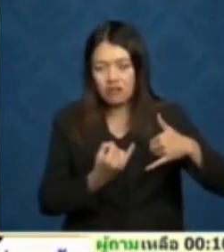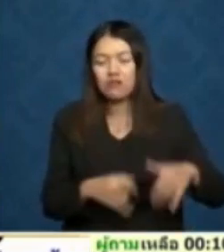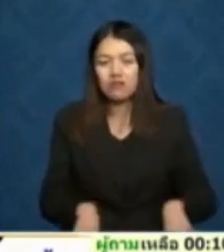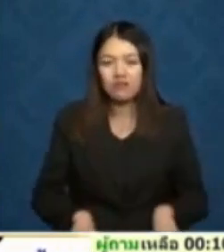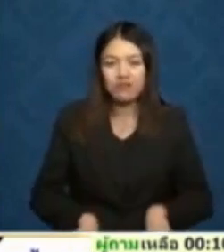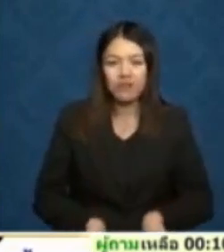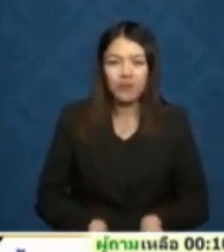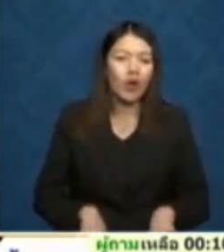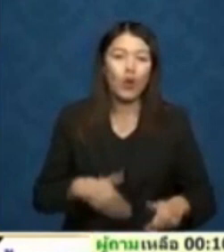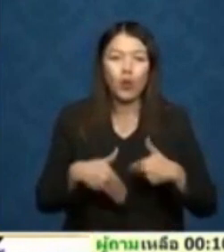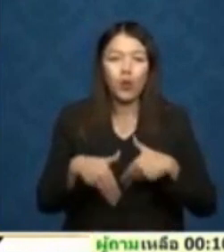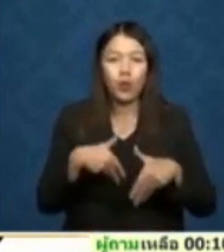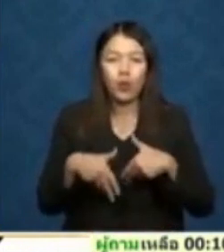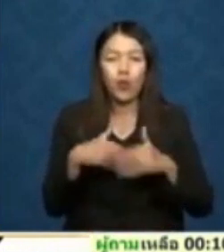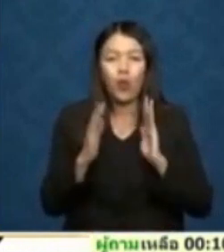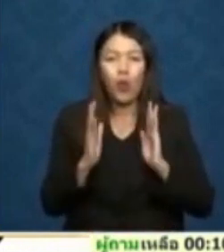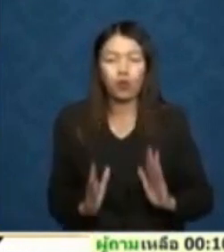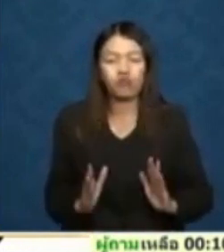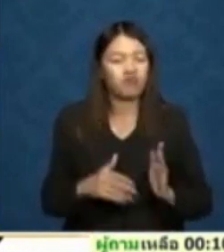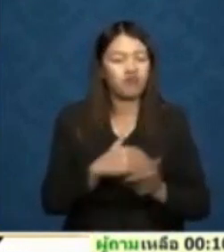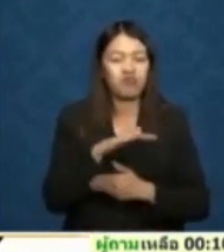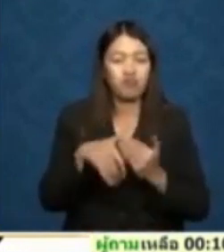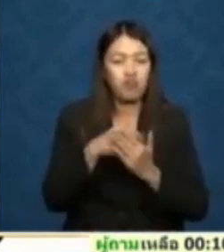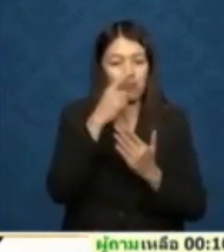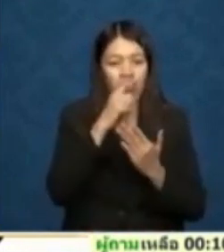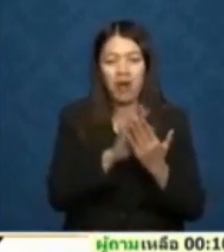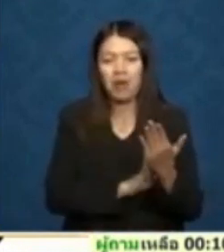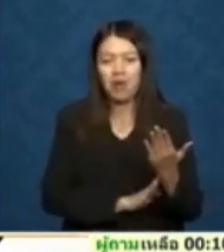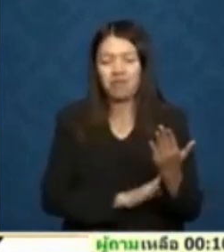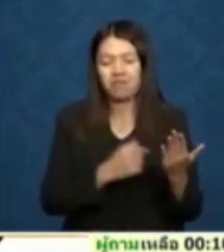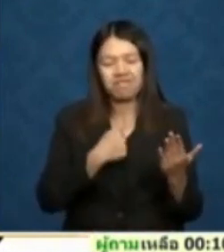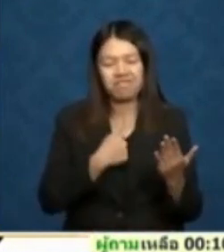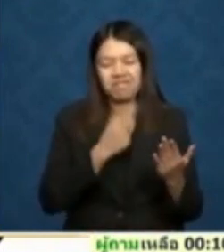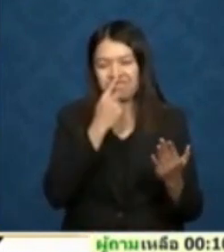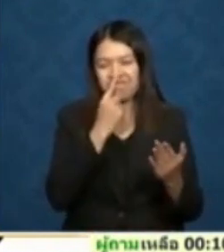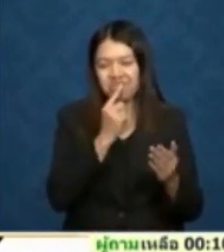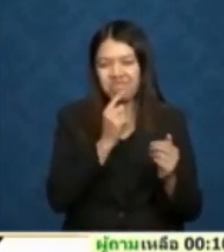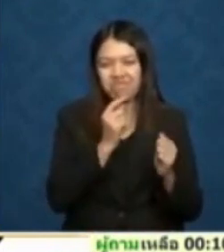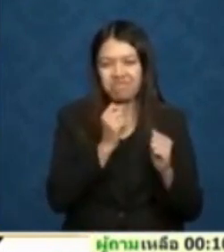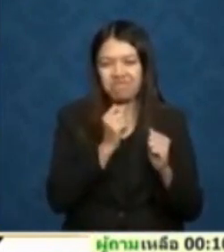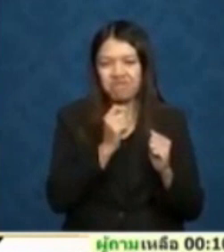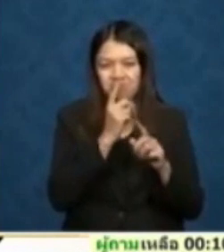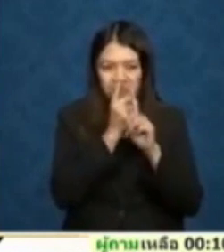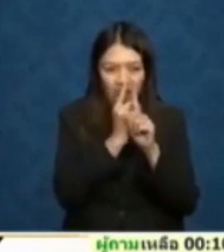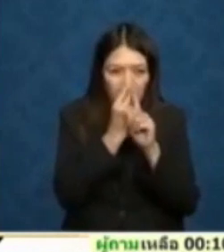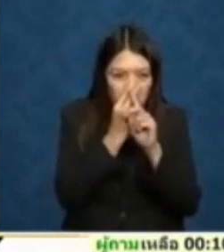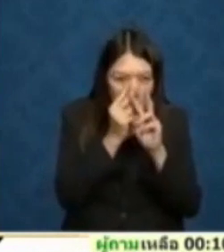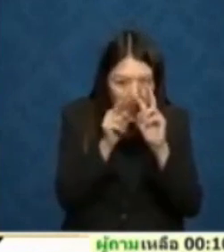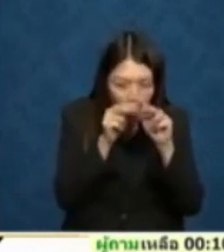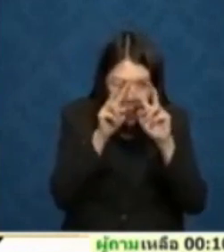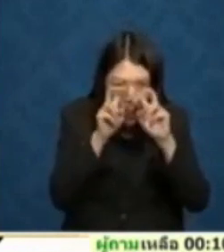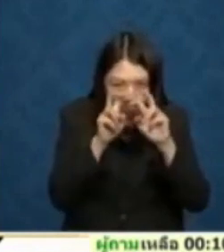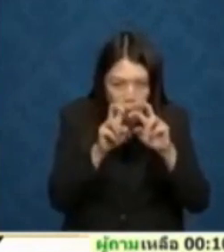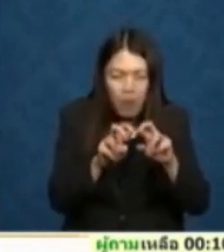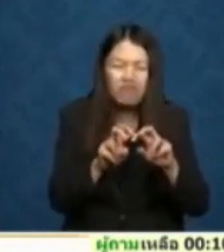พี่น้องประชาชนหรือผู้คนในประเทศของเราเนี่ยติดตามตรวจสอบซึ่งไม่คุ้มค่